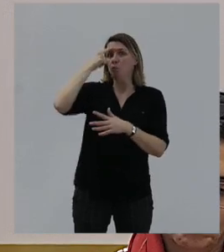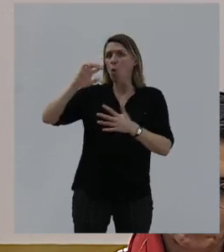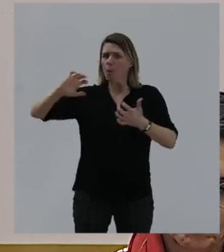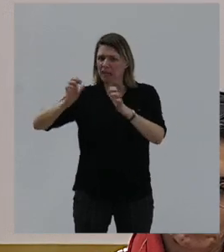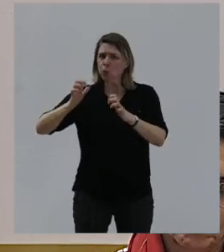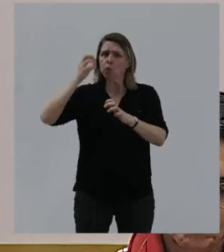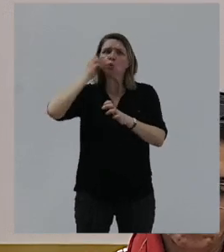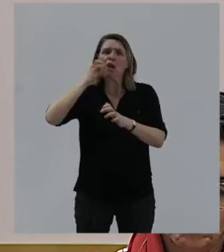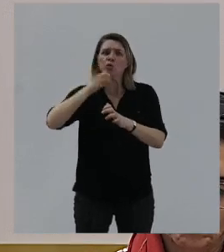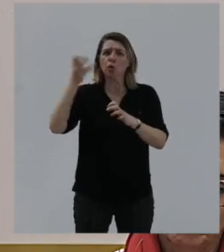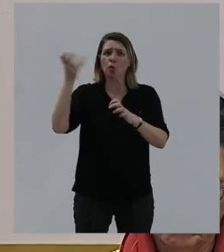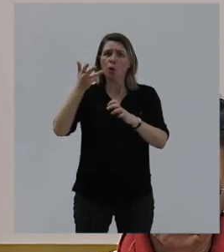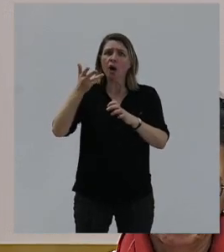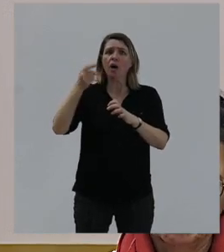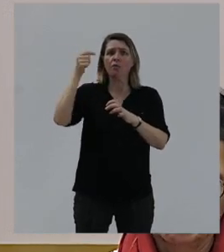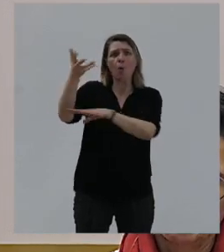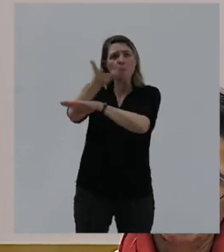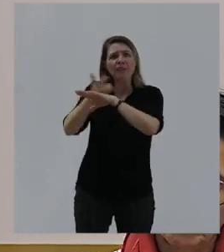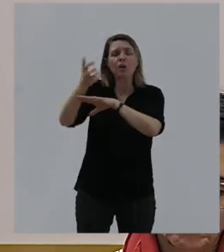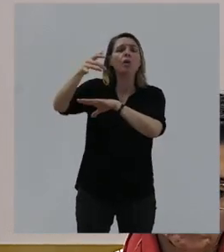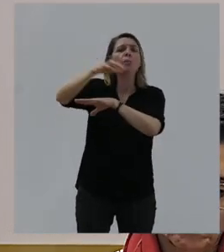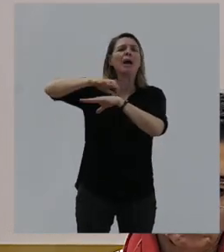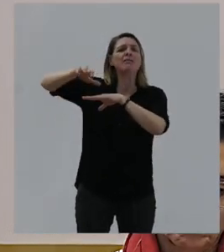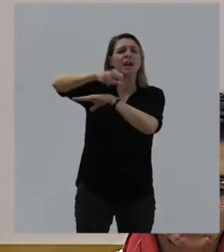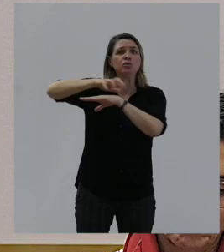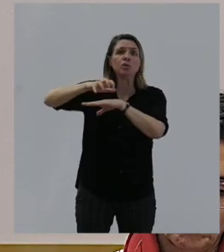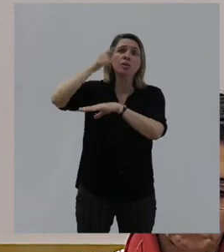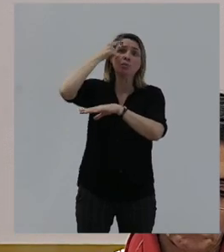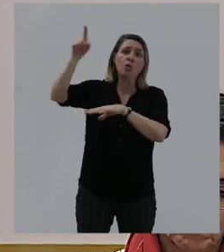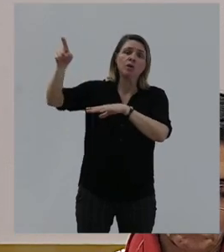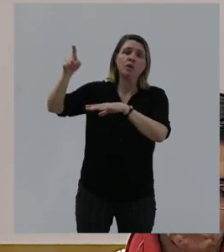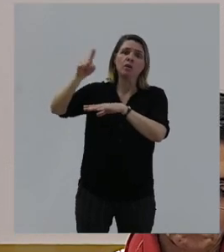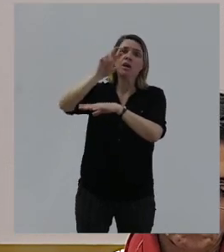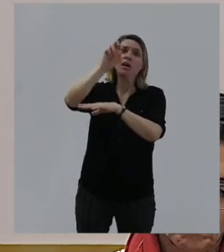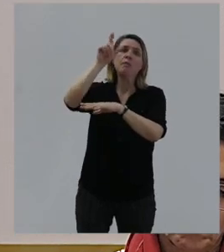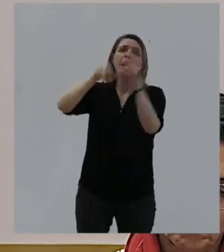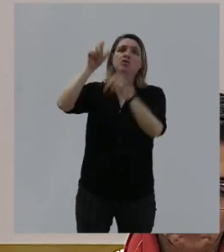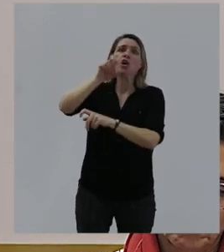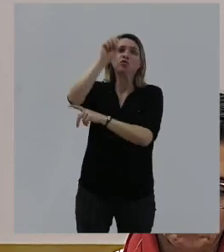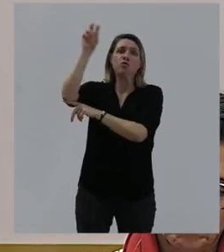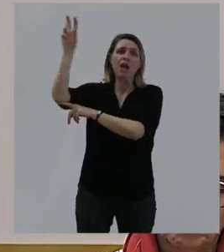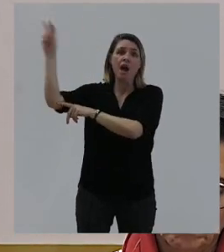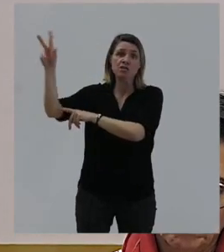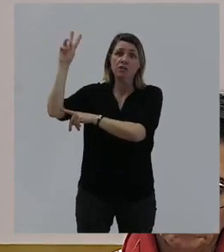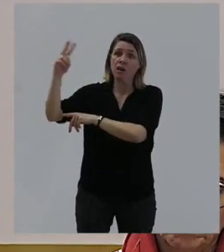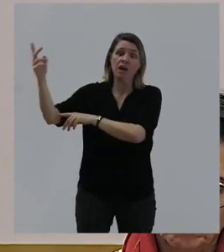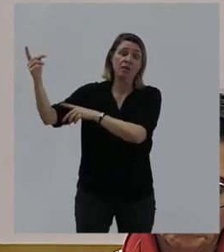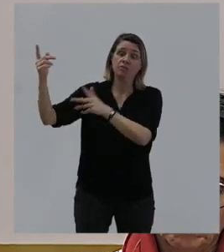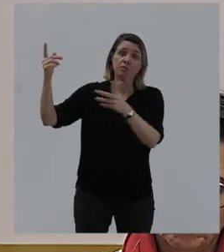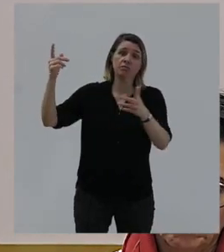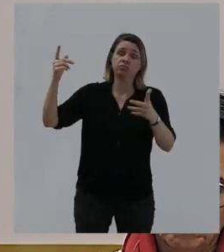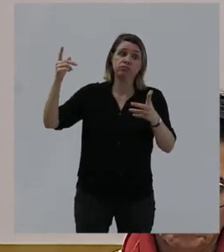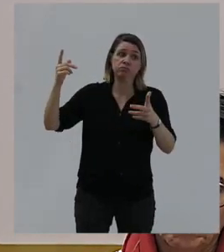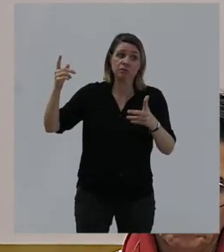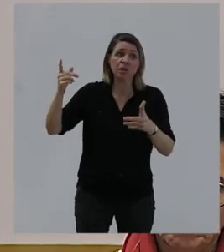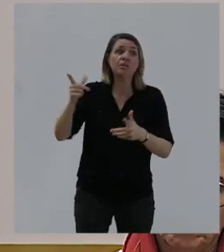jours sur la préfecture vis-à-vis des gens du voyage. C'est une problématique que l'on subit, il est vrai,